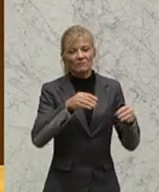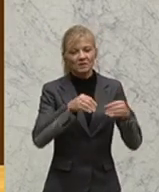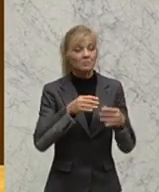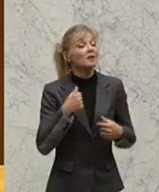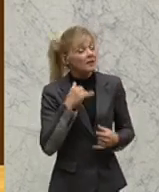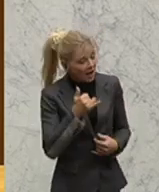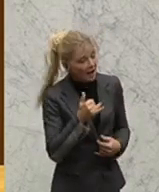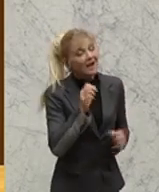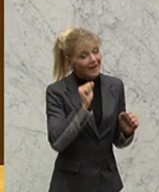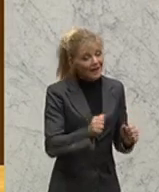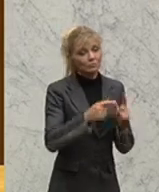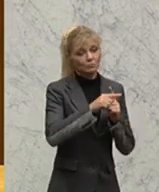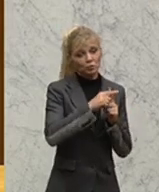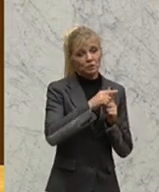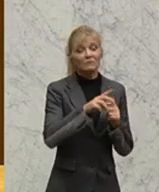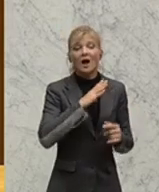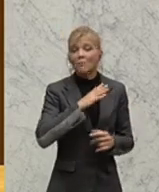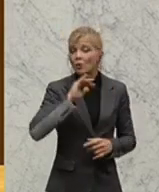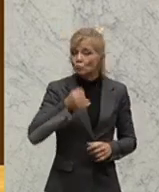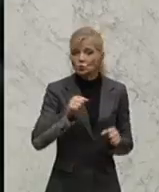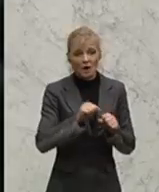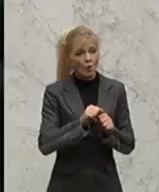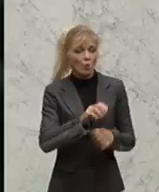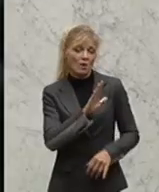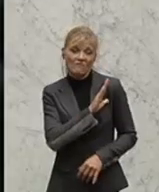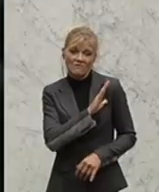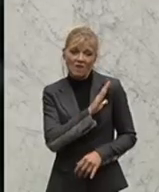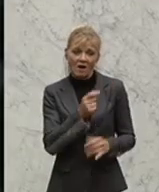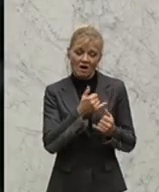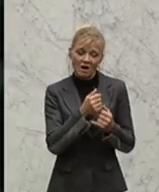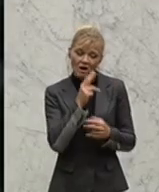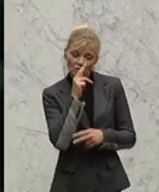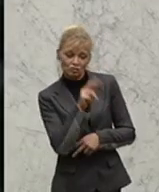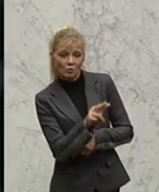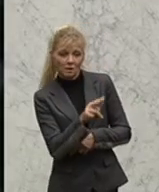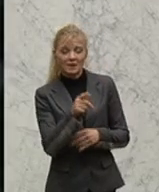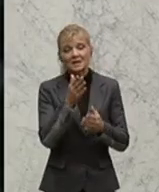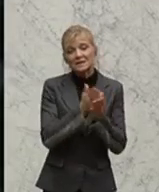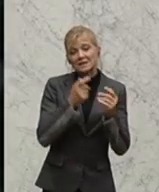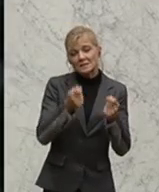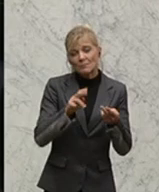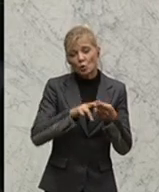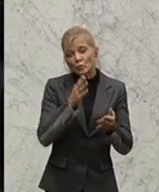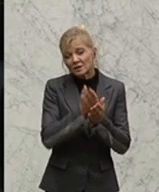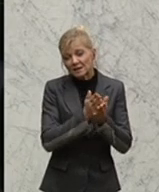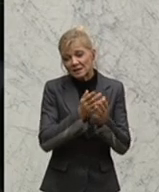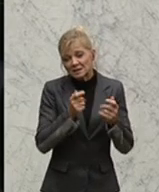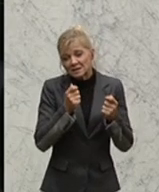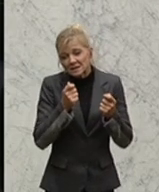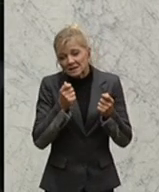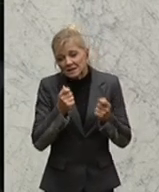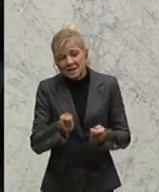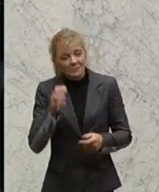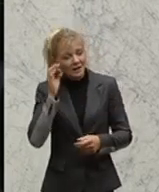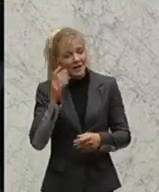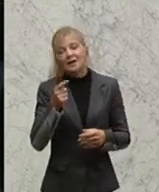aber man muss immer auch die Gefahr abschätzen, dass der Dienstgeber, die Dienstgeberin doch immer in einer stärkeren Position als der